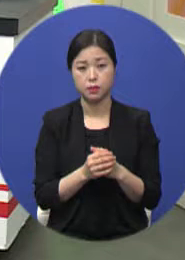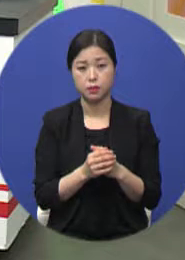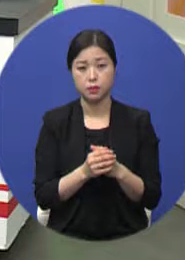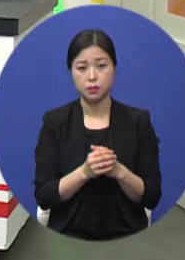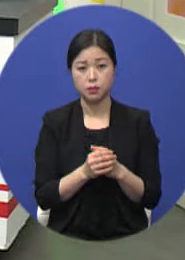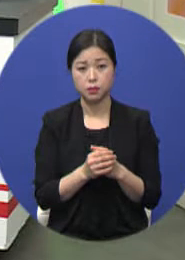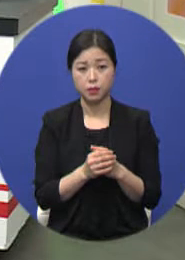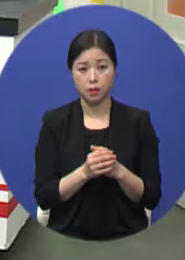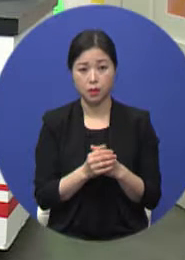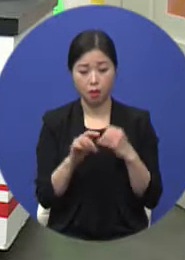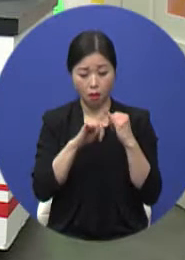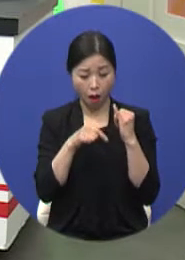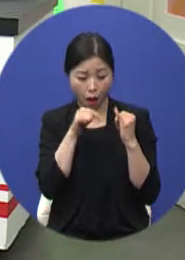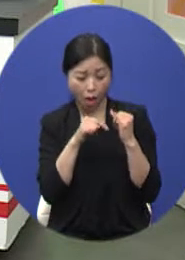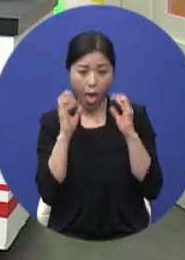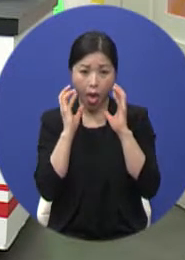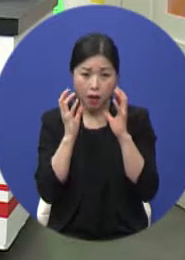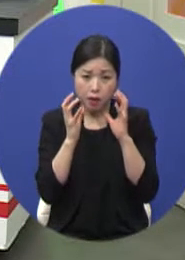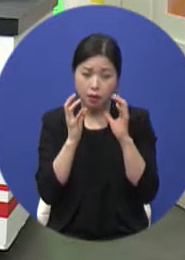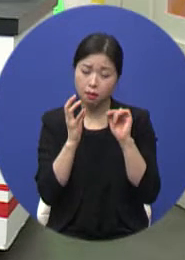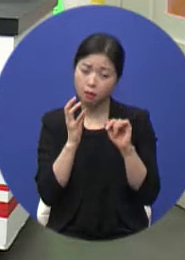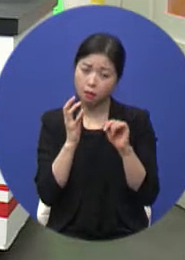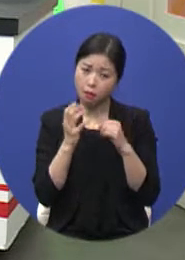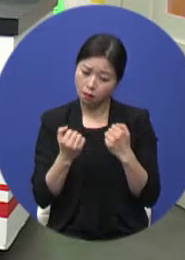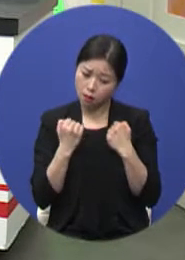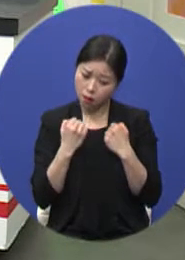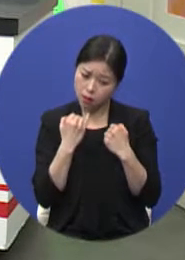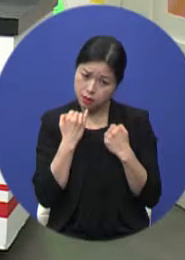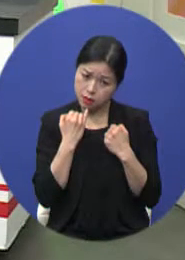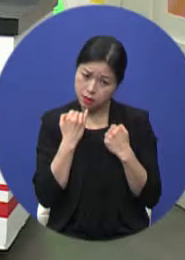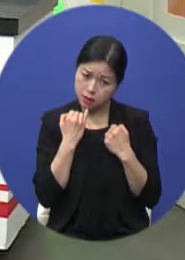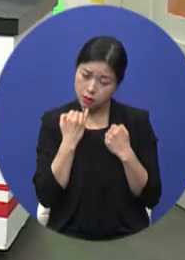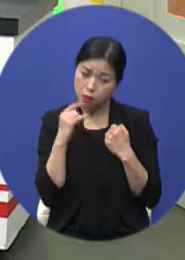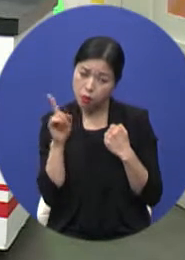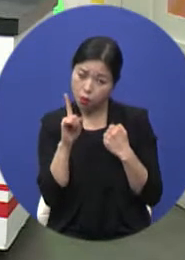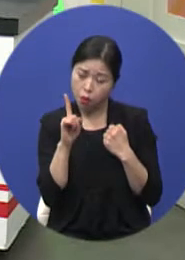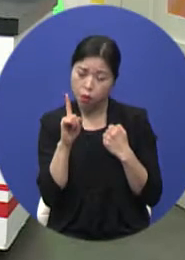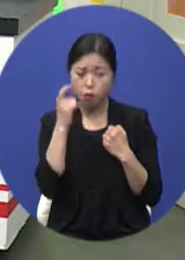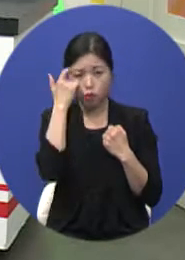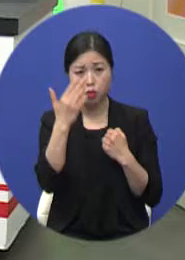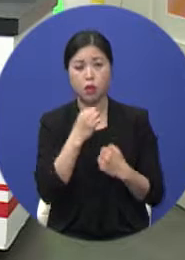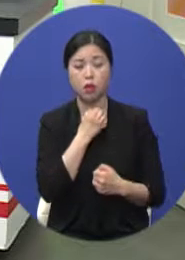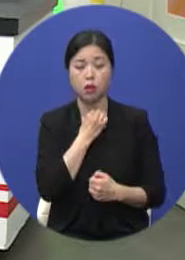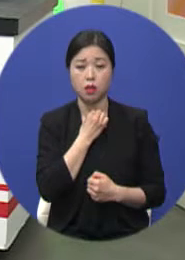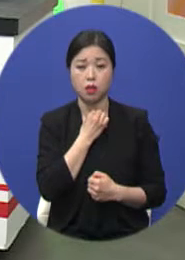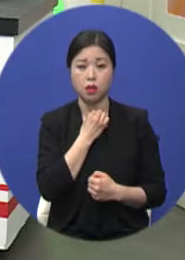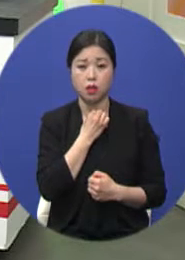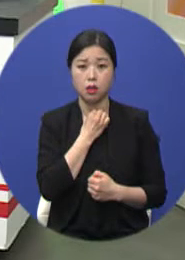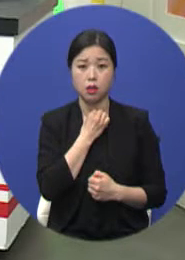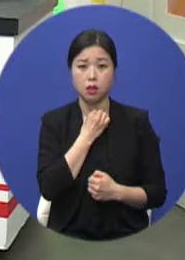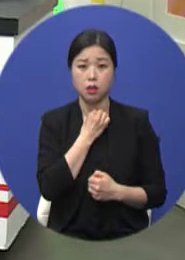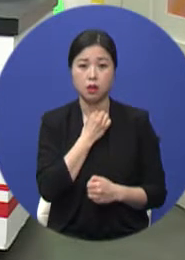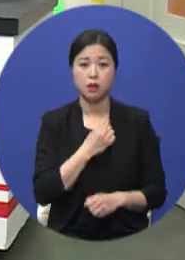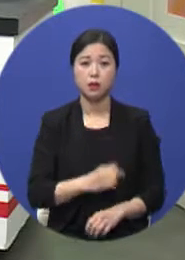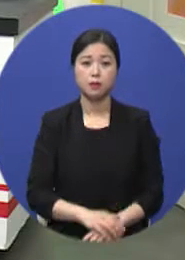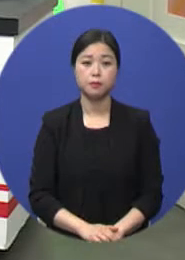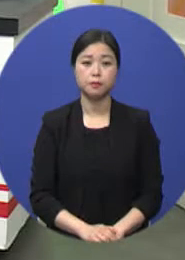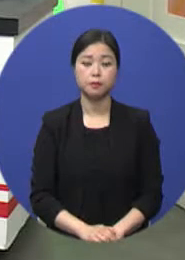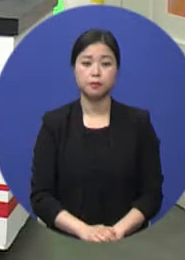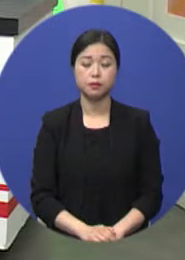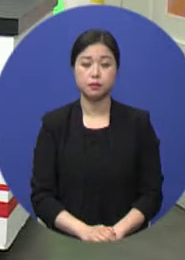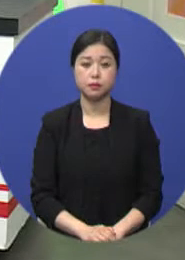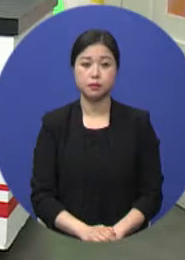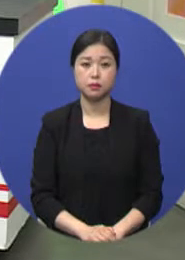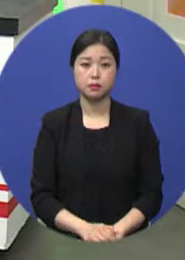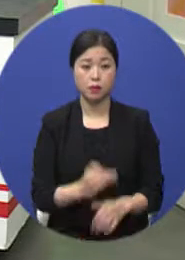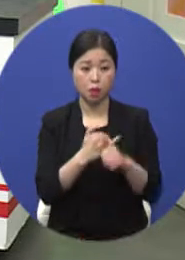아이에게는 괜찮은 건지 좀 너무 궁금하고요. 네네. 뭐 한 번. 네, 일단은 이제 그래도